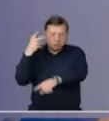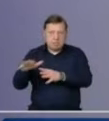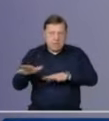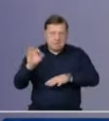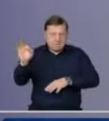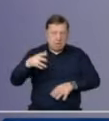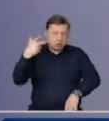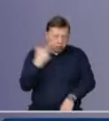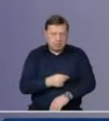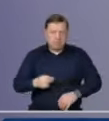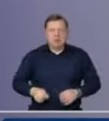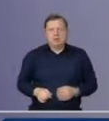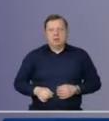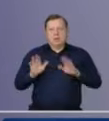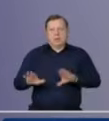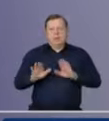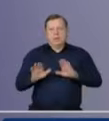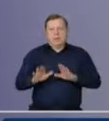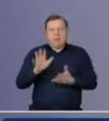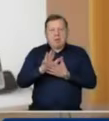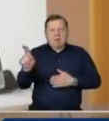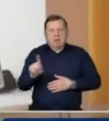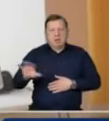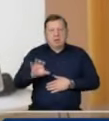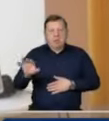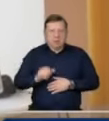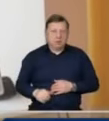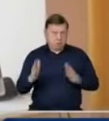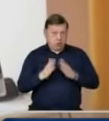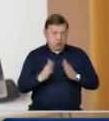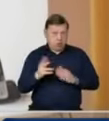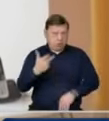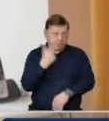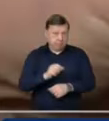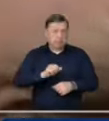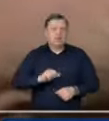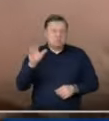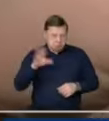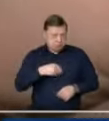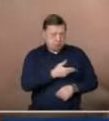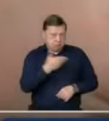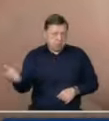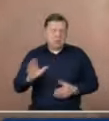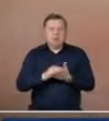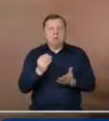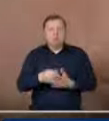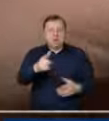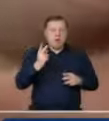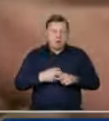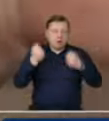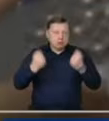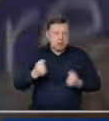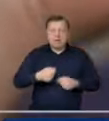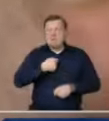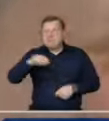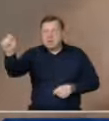przez pierwszych 15 minut obserwować. W domu zaszczepieni przeciw COVID-19 mogą być ci, którym stan zdrowia nie pozwala samodzielnie dotrzeć